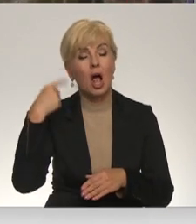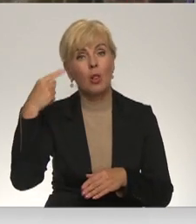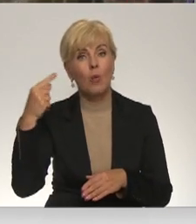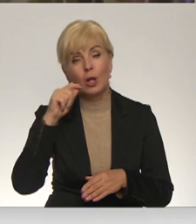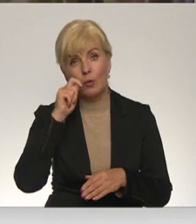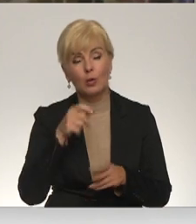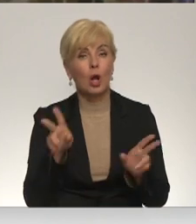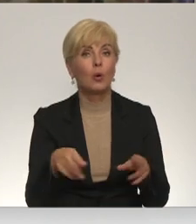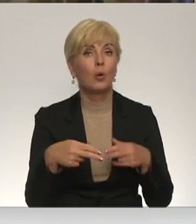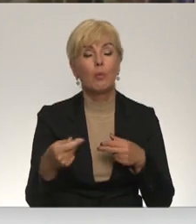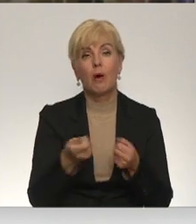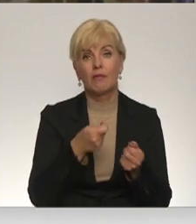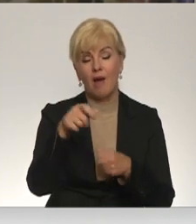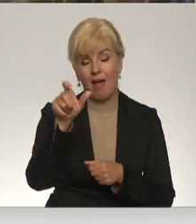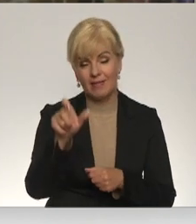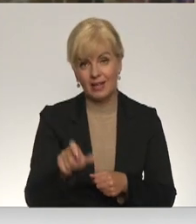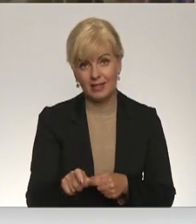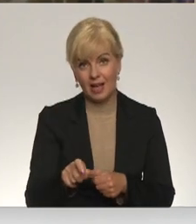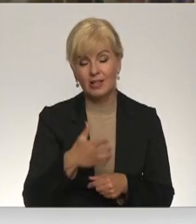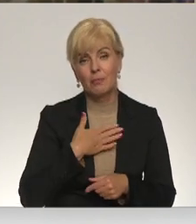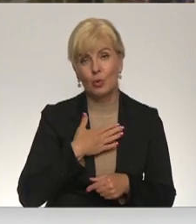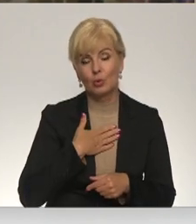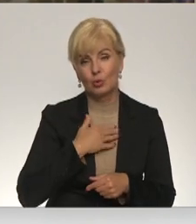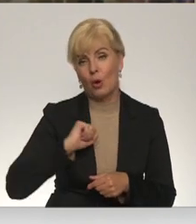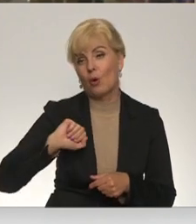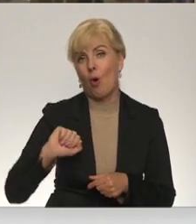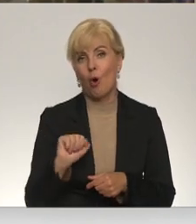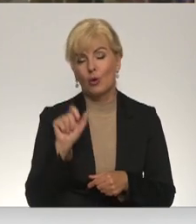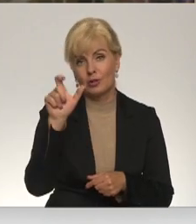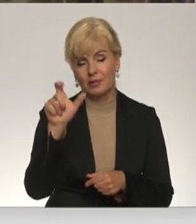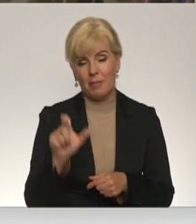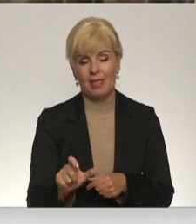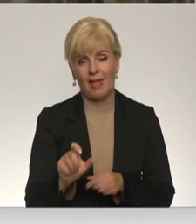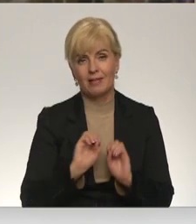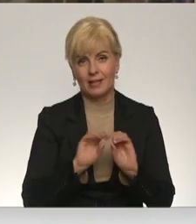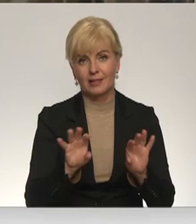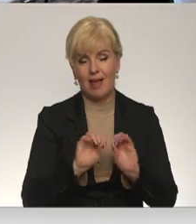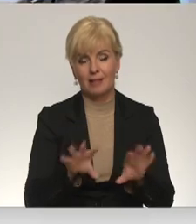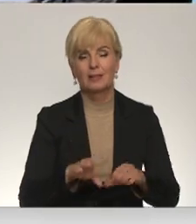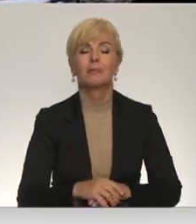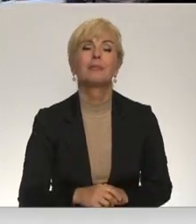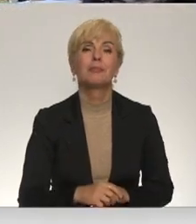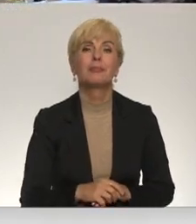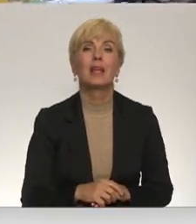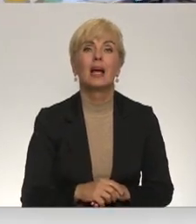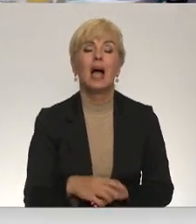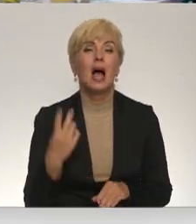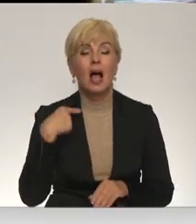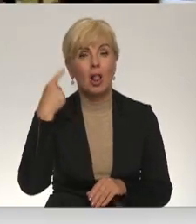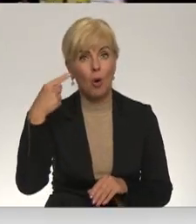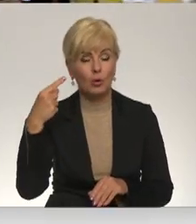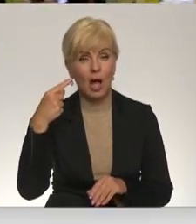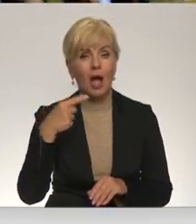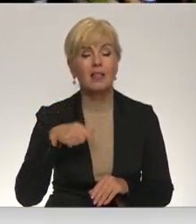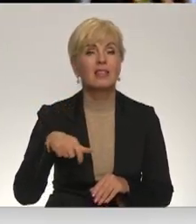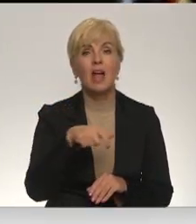Ukraiņu kluba vadītājs. Vairāk mūsu korespondente Lielbritānijā – Ilze Kalve. Londonas Daugavas vanagu